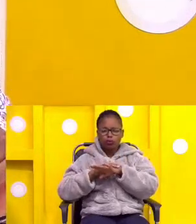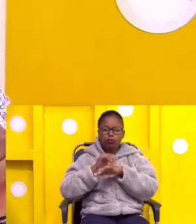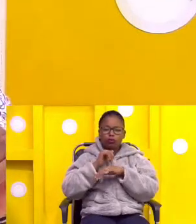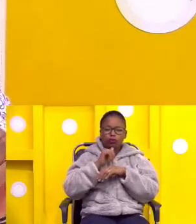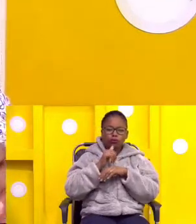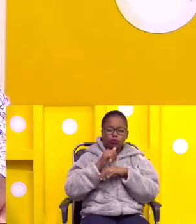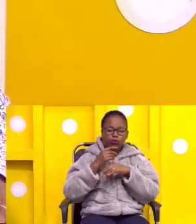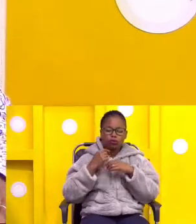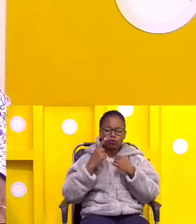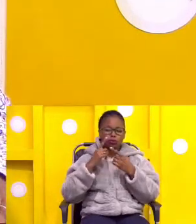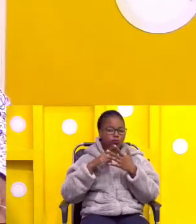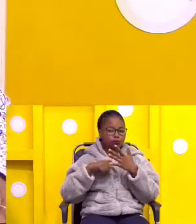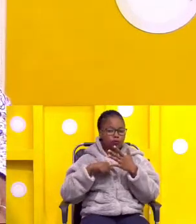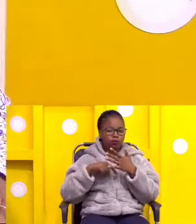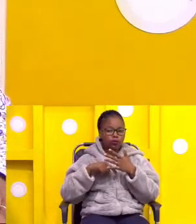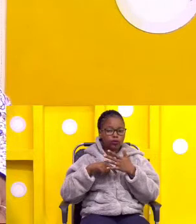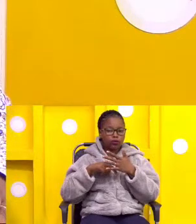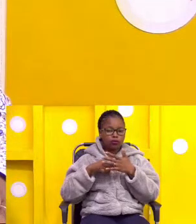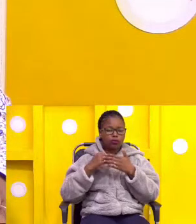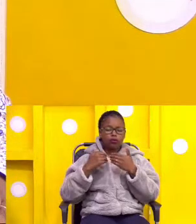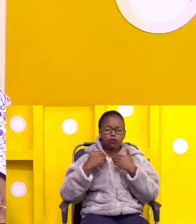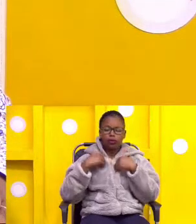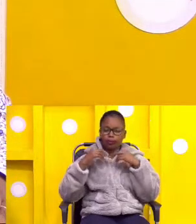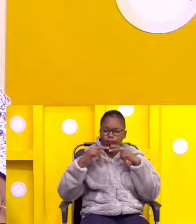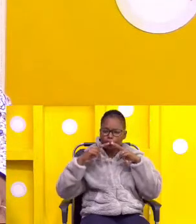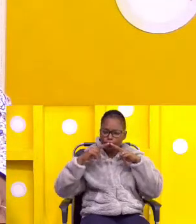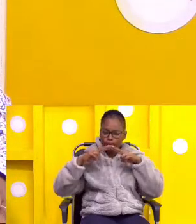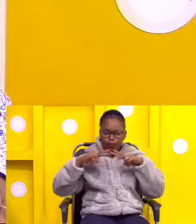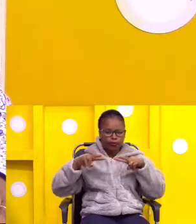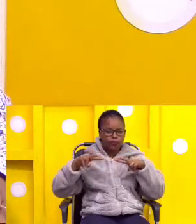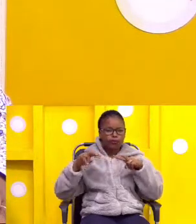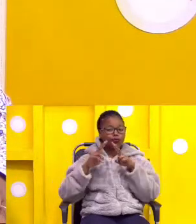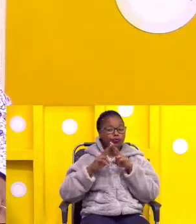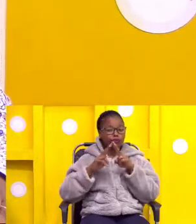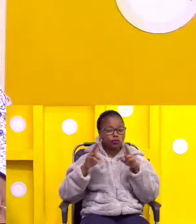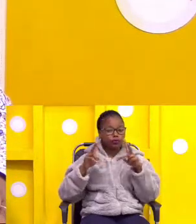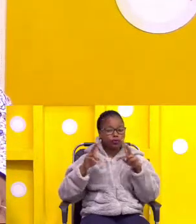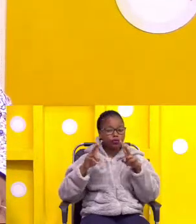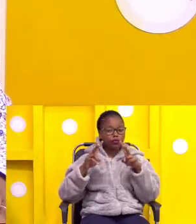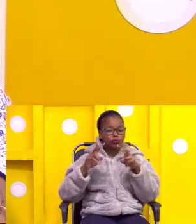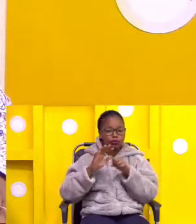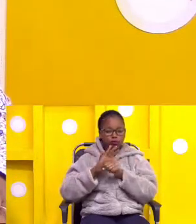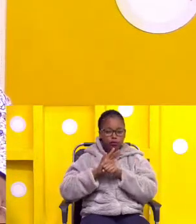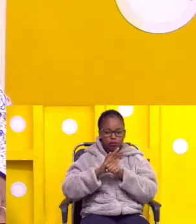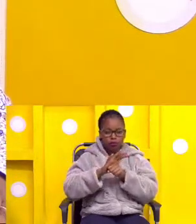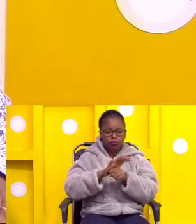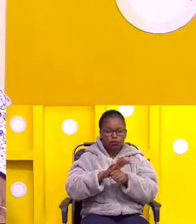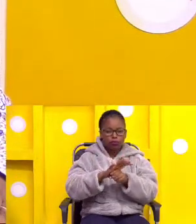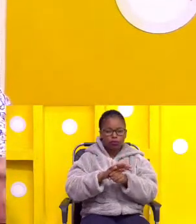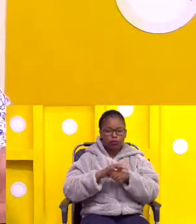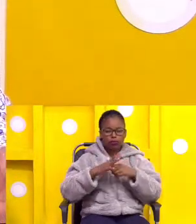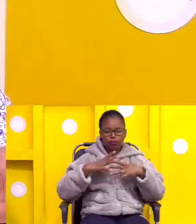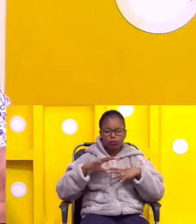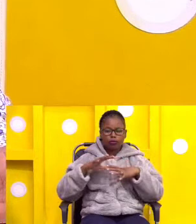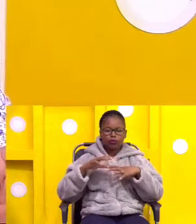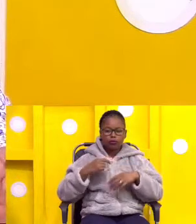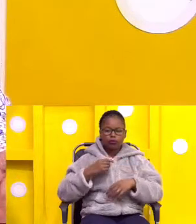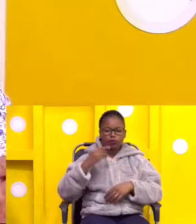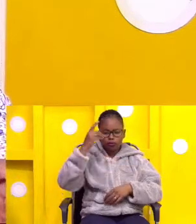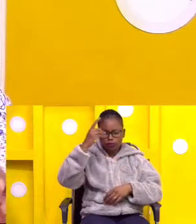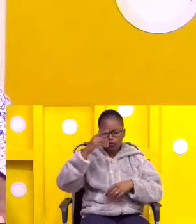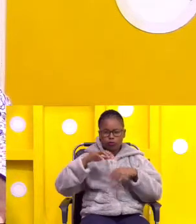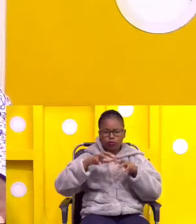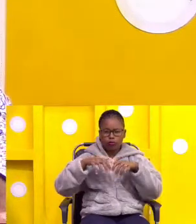ũru aroiga. Na arĩ thayũ mũingĩ mũno, na nĩ ahinyagĩrĩrio mũno mũno nĩ andũ a itũra rĩu. Athiĩ